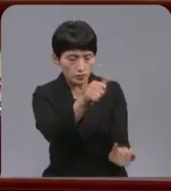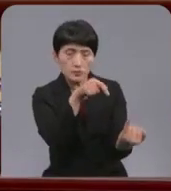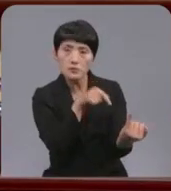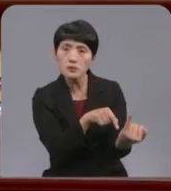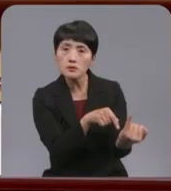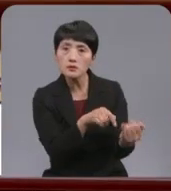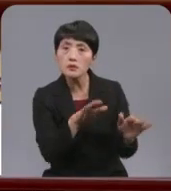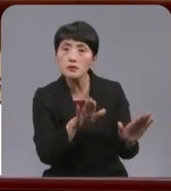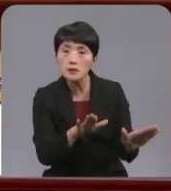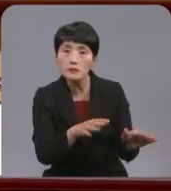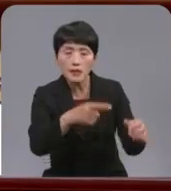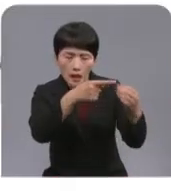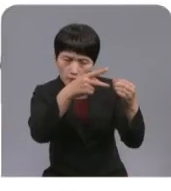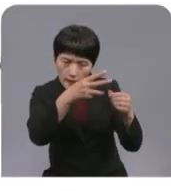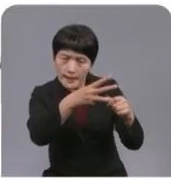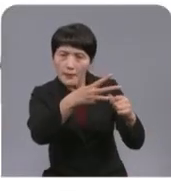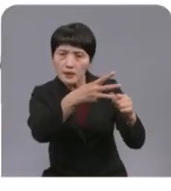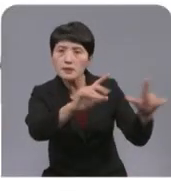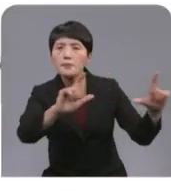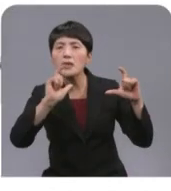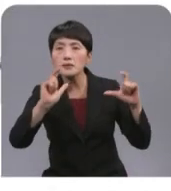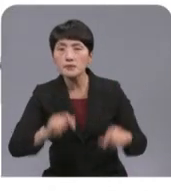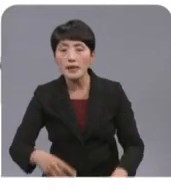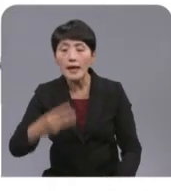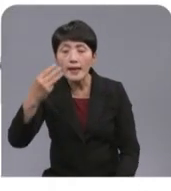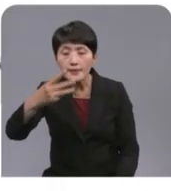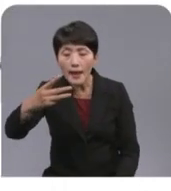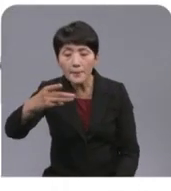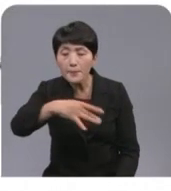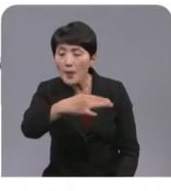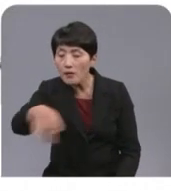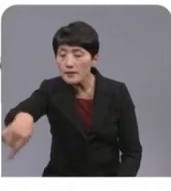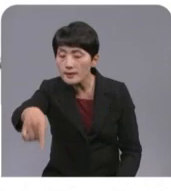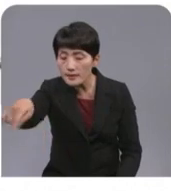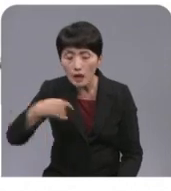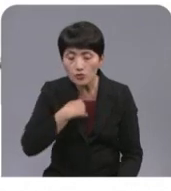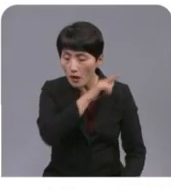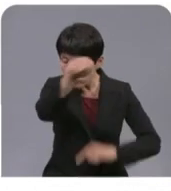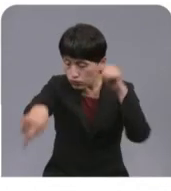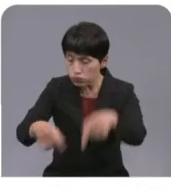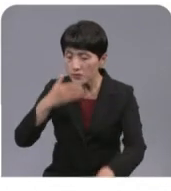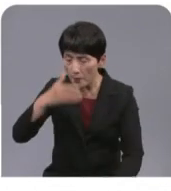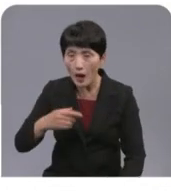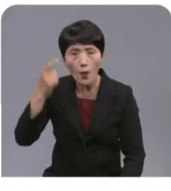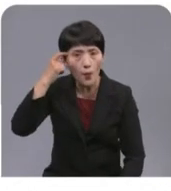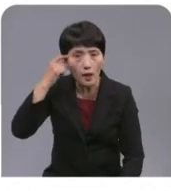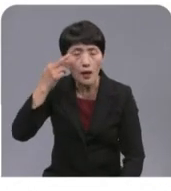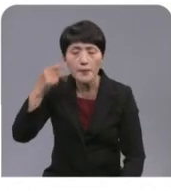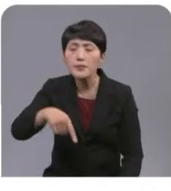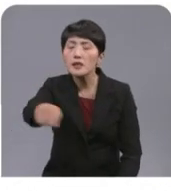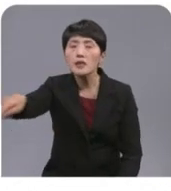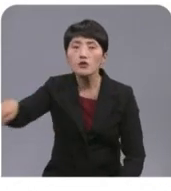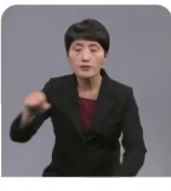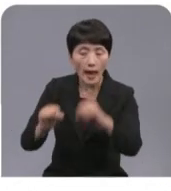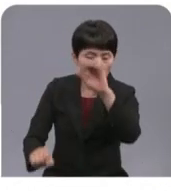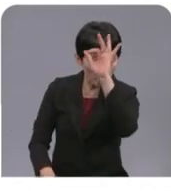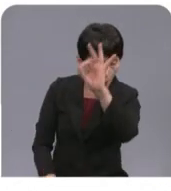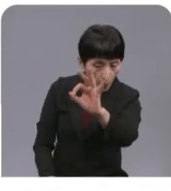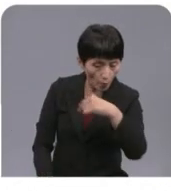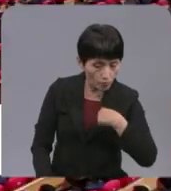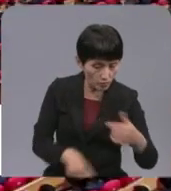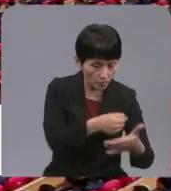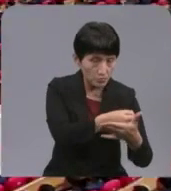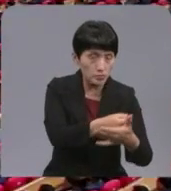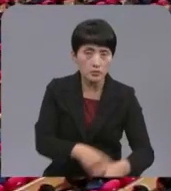600-миллиметрового калибра это новейшая система которая способна уничтожить вражеские аэродромы также